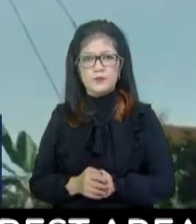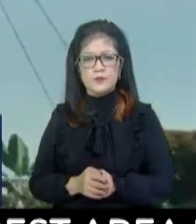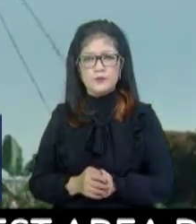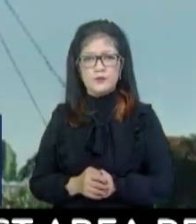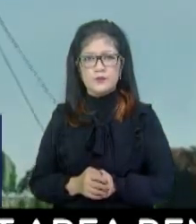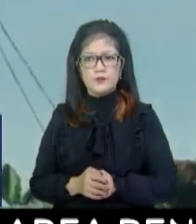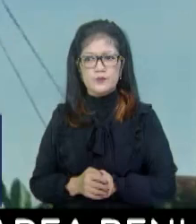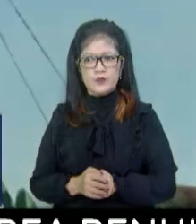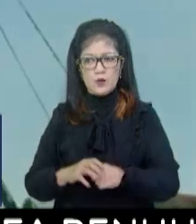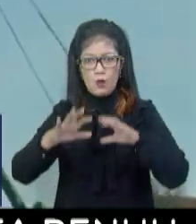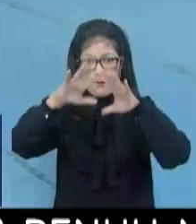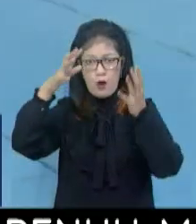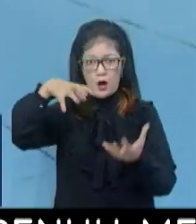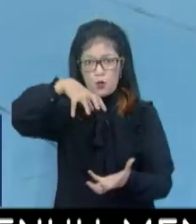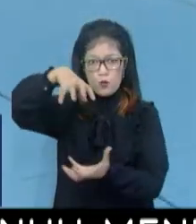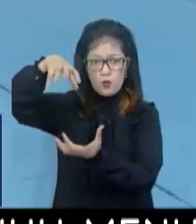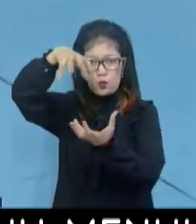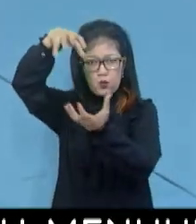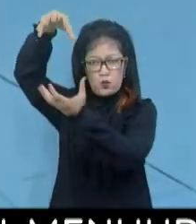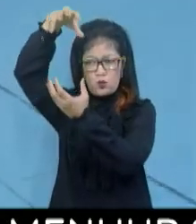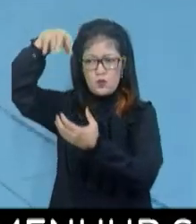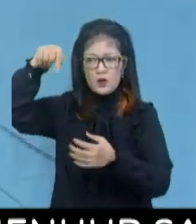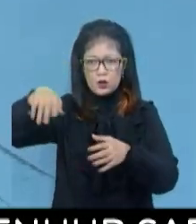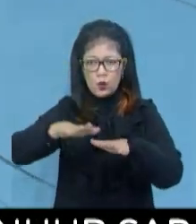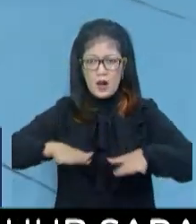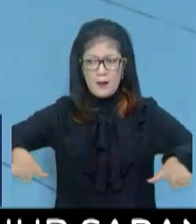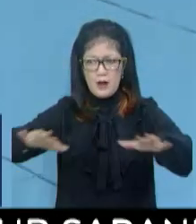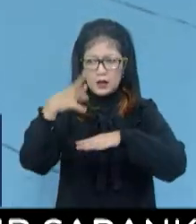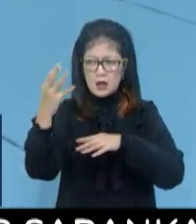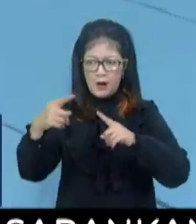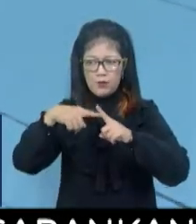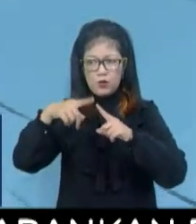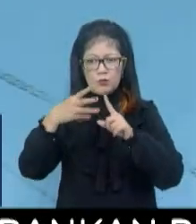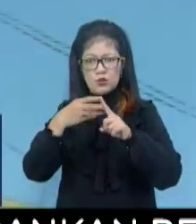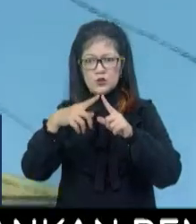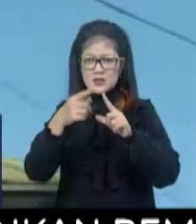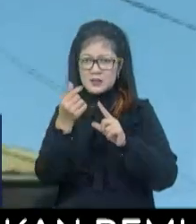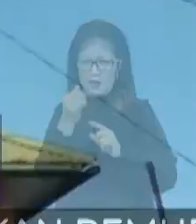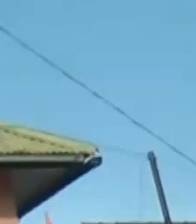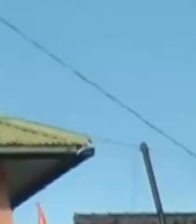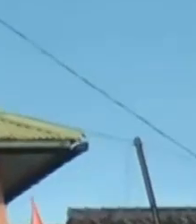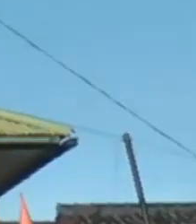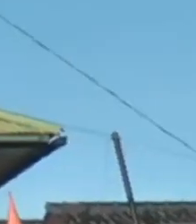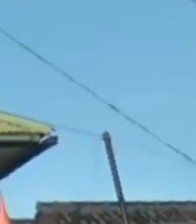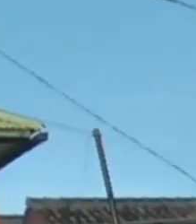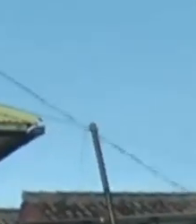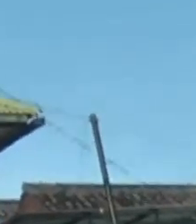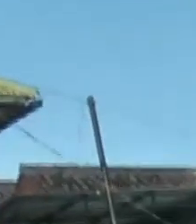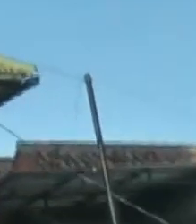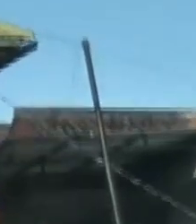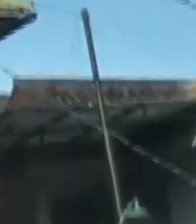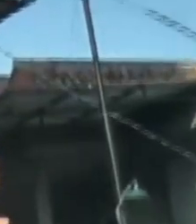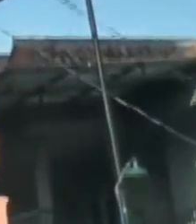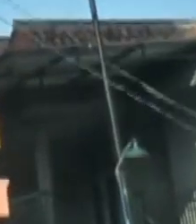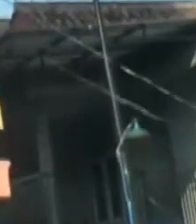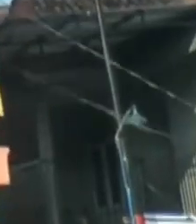Puluhan balon udara raksasa diterbangkan di lapangan Kapung Tosari Rejo, Jaraksari, Wonosobo, Jawa Tengah. Satu balon udara